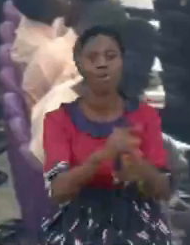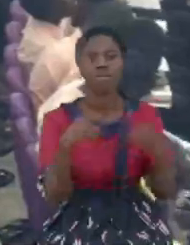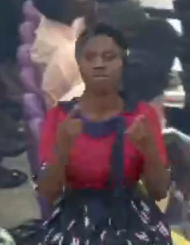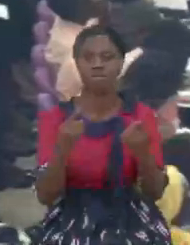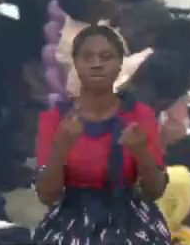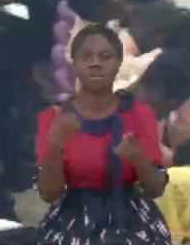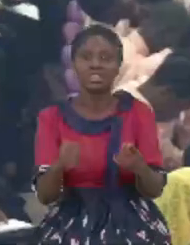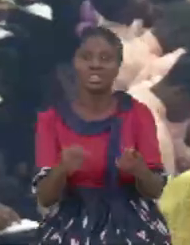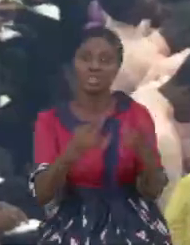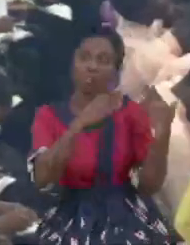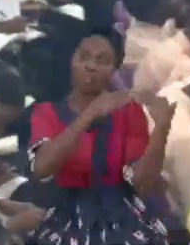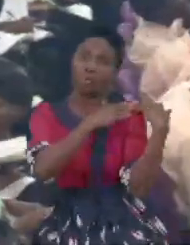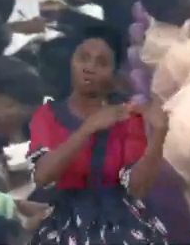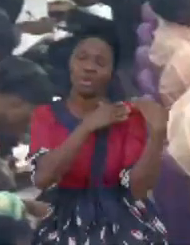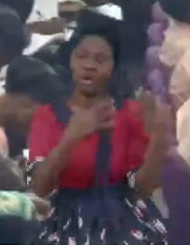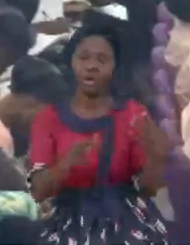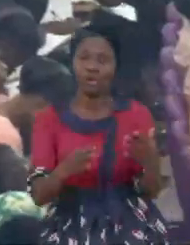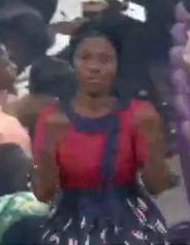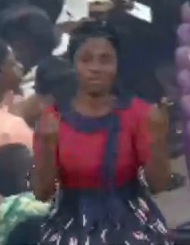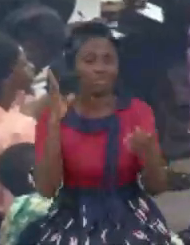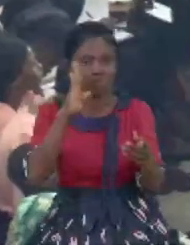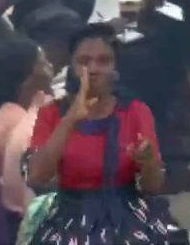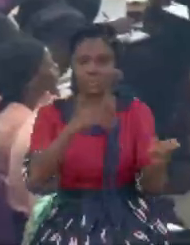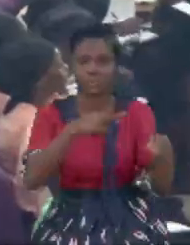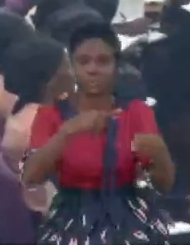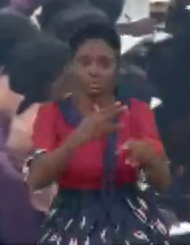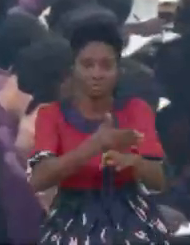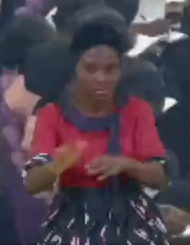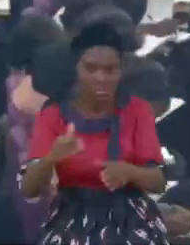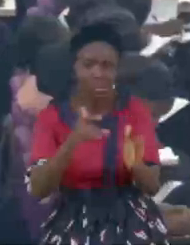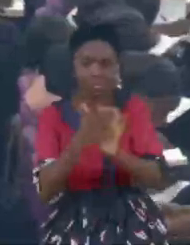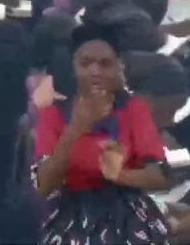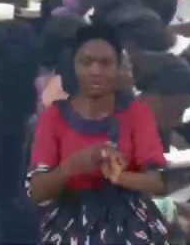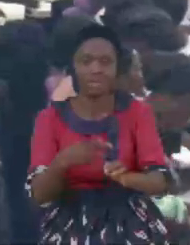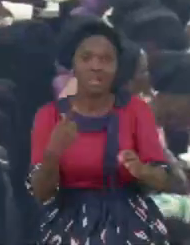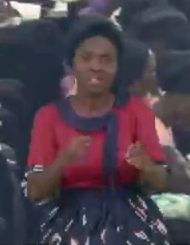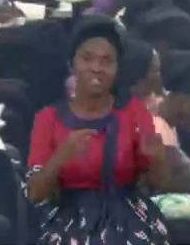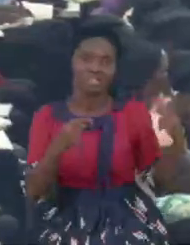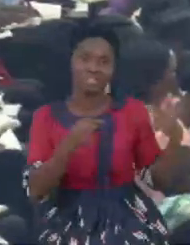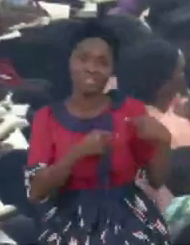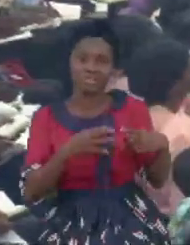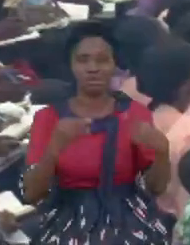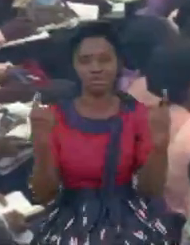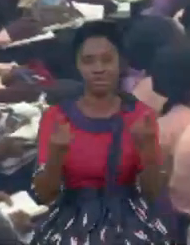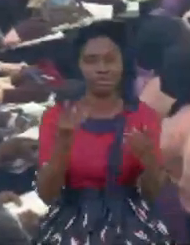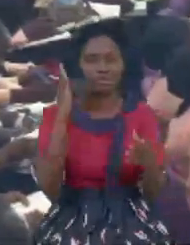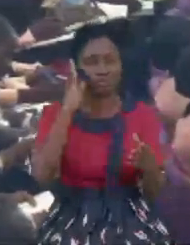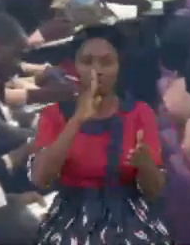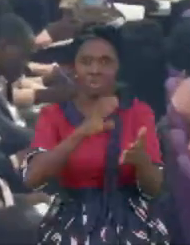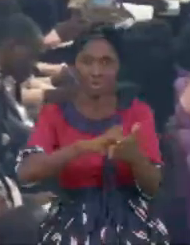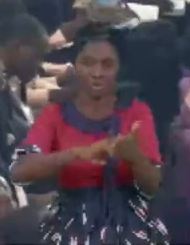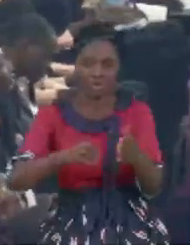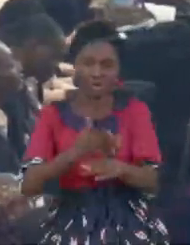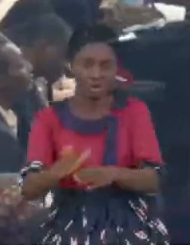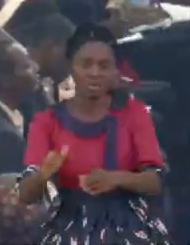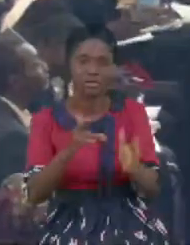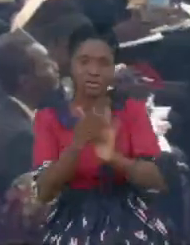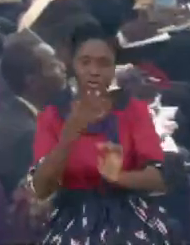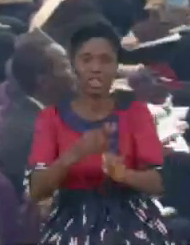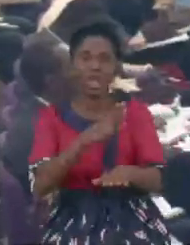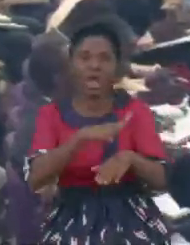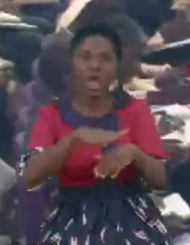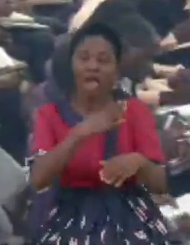fardeau du péché sera ôté. La culpabilité du péché sera ôtée. Et la condamnation sera ôtée.